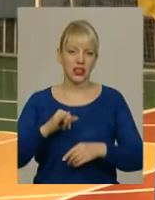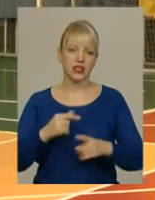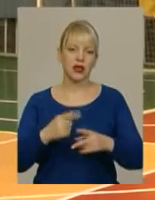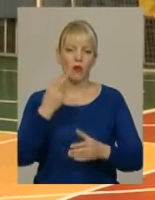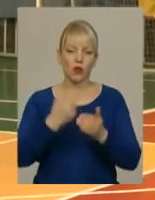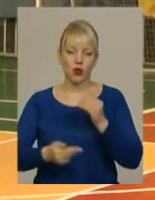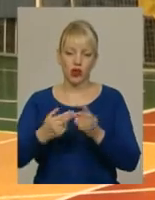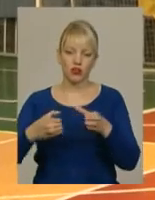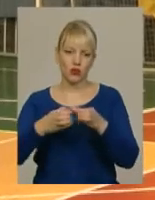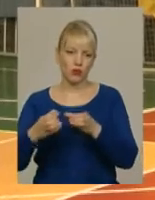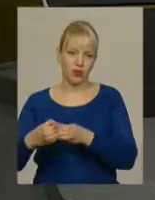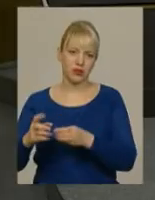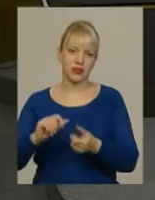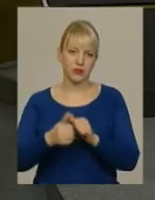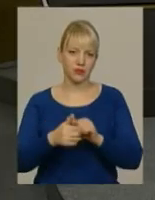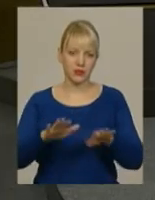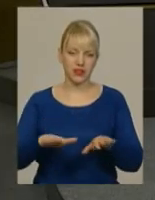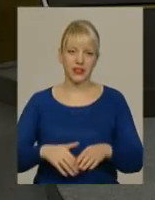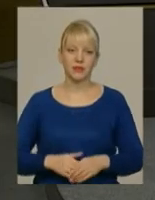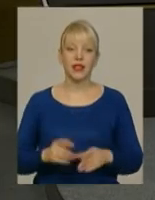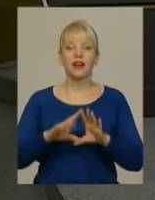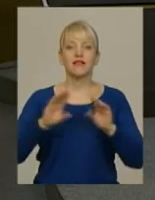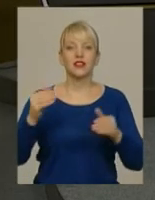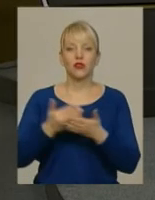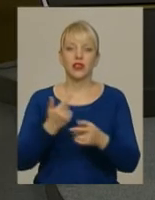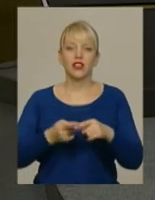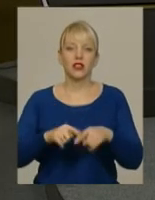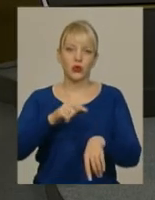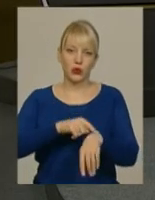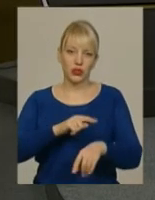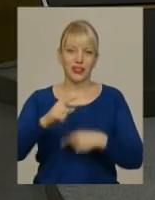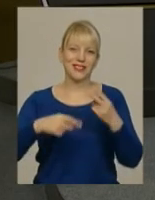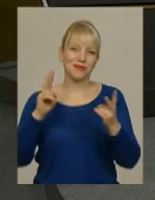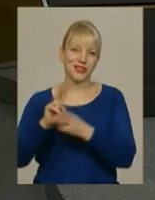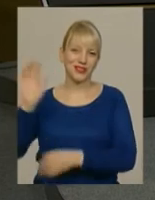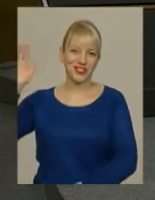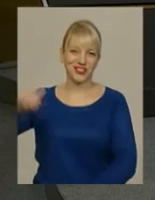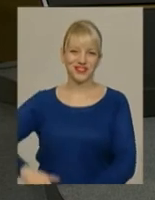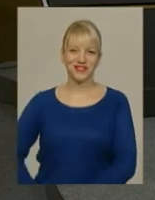за нижчі місця. Це всі новини на цю годину. Побачимось!